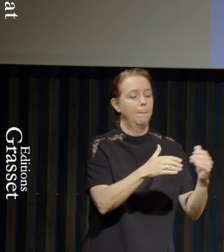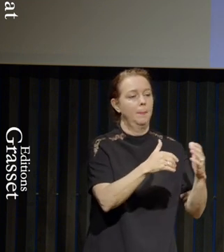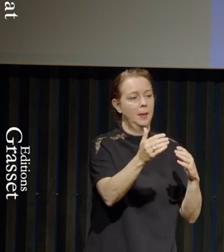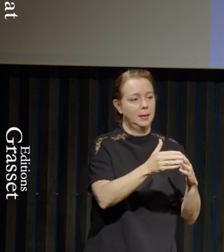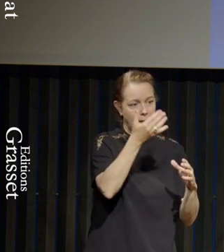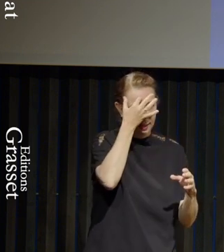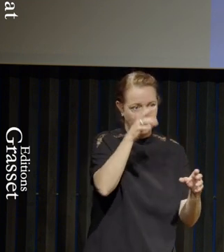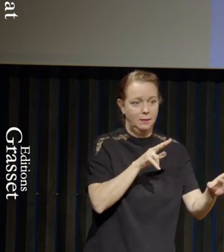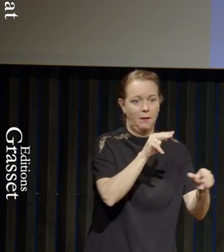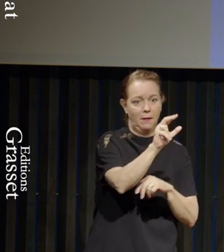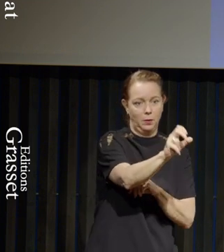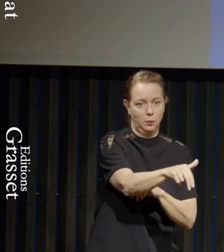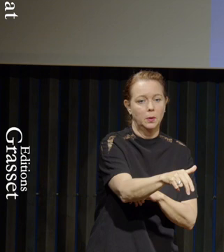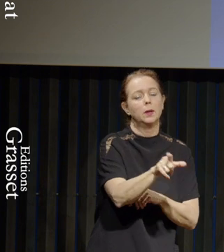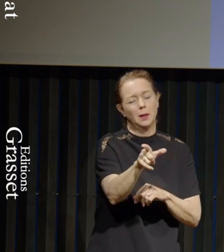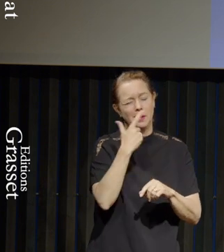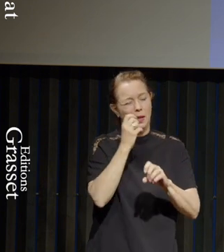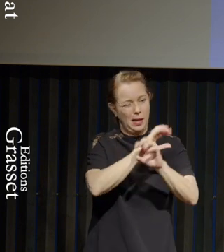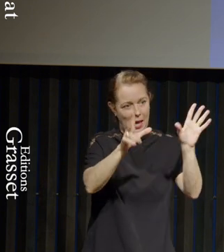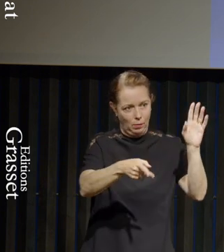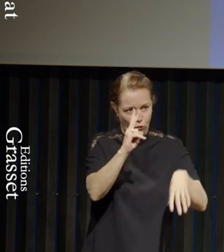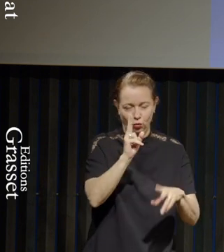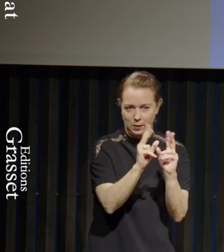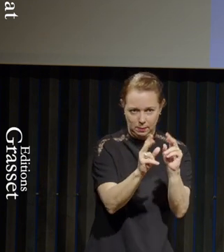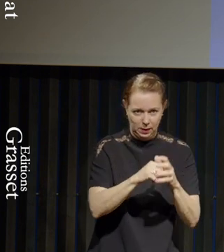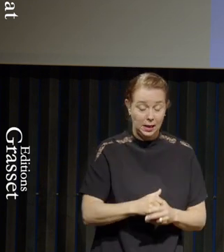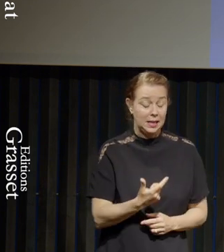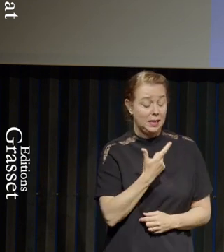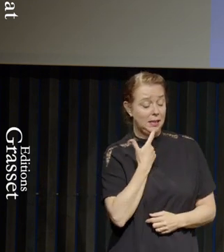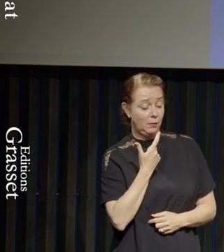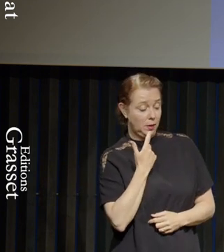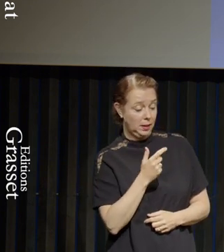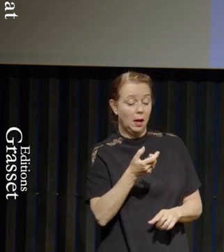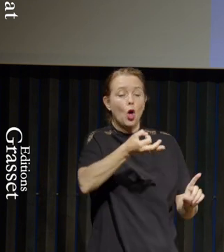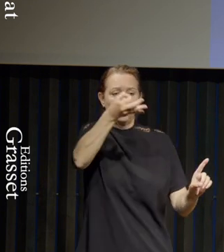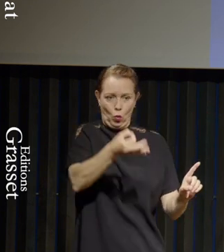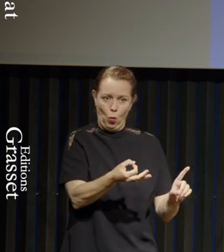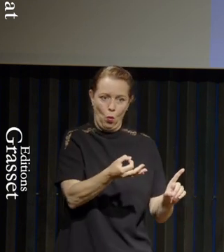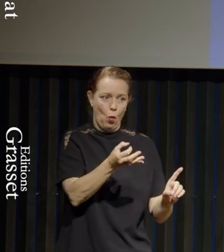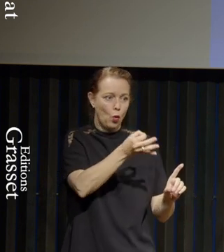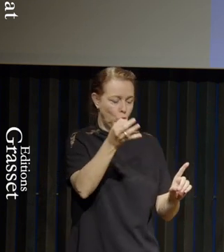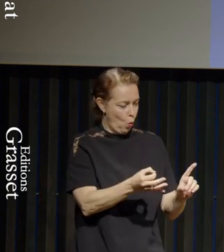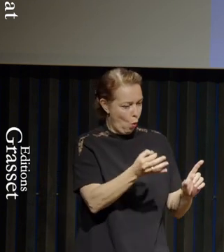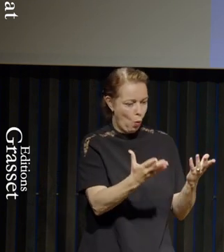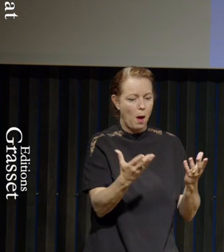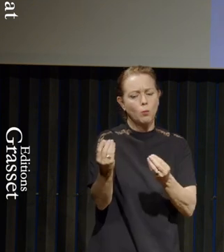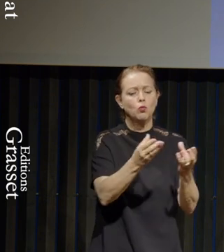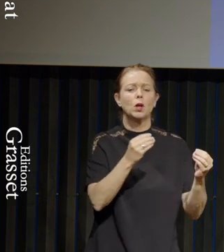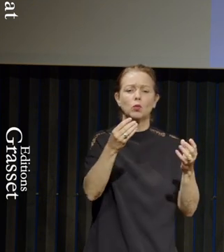créatif. Alors, je clarifie. Ça veut dire que quand vous avez des scores un peu plus élevé